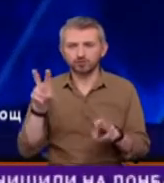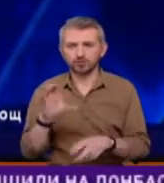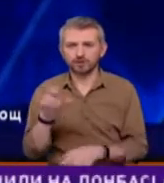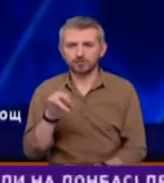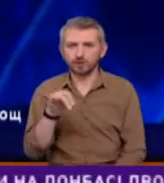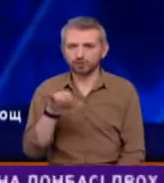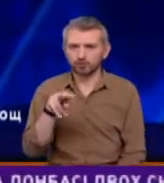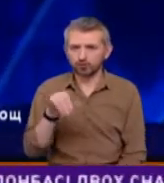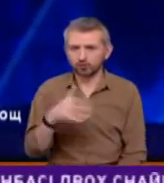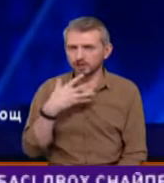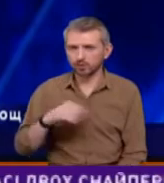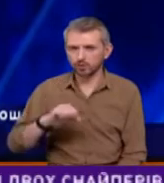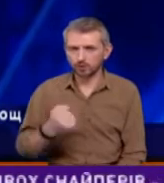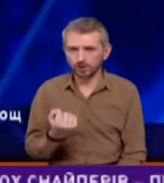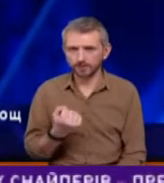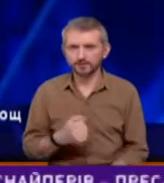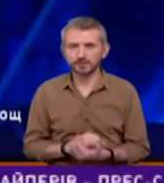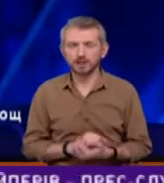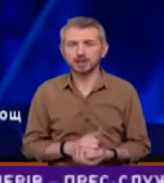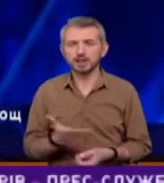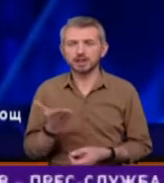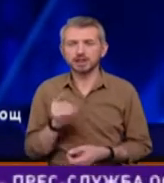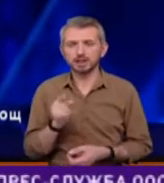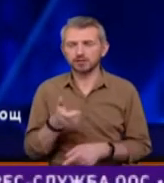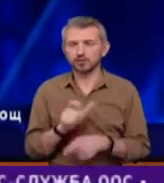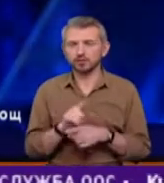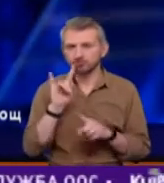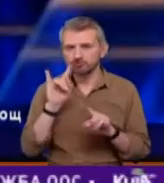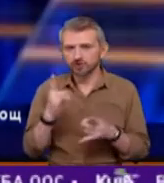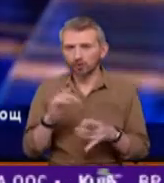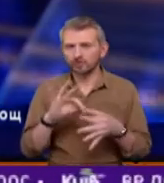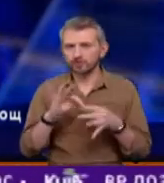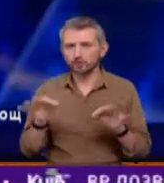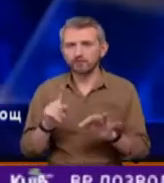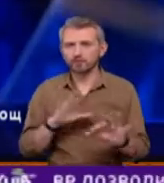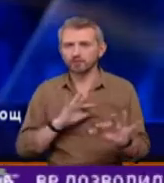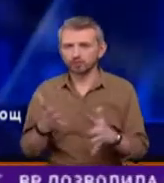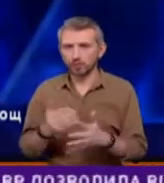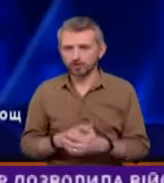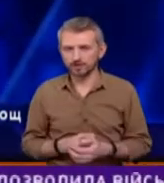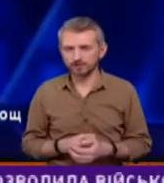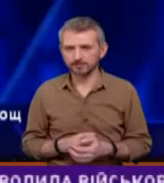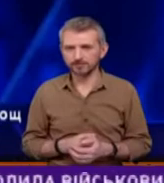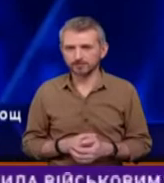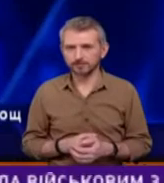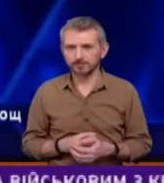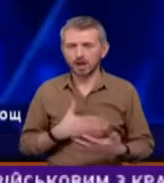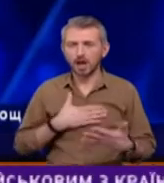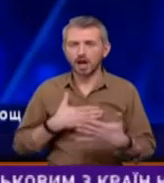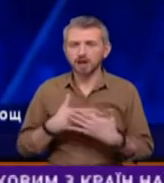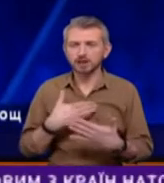Притулу, свого друга, який дуже чітко сформулював, що відбулося.